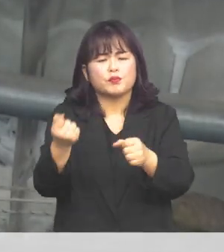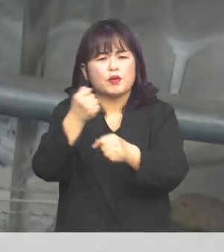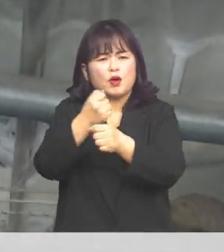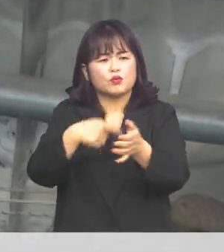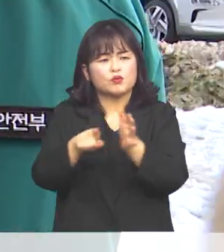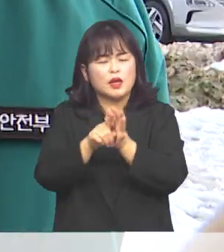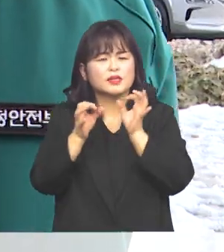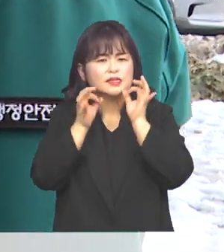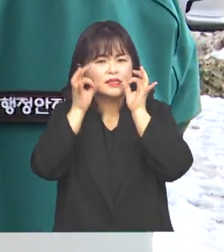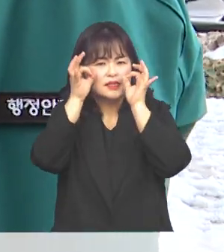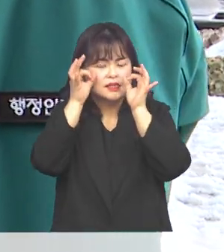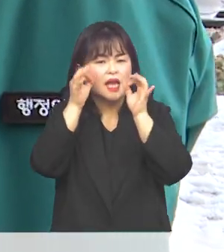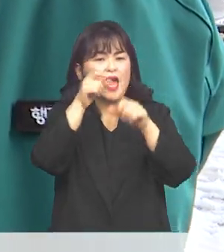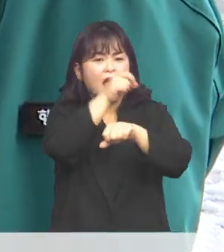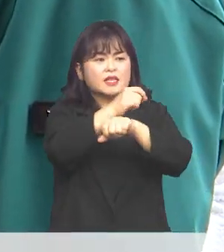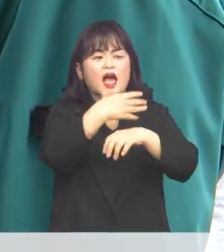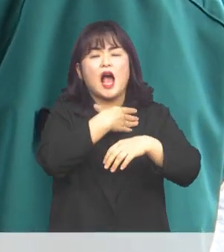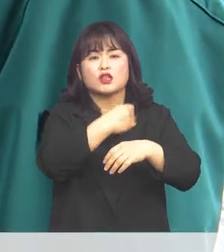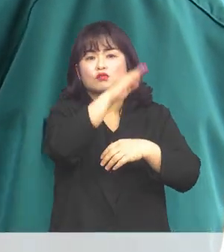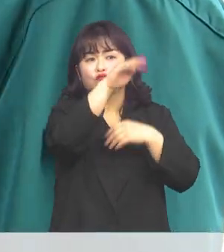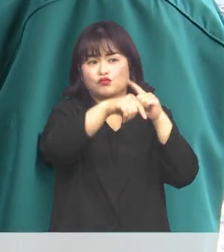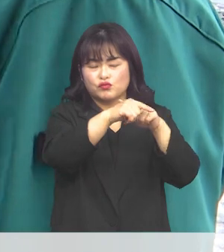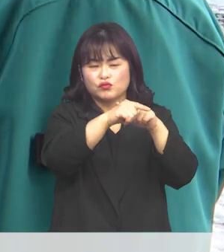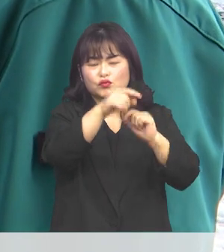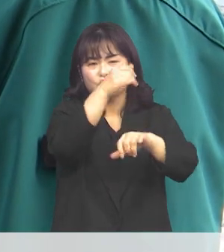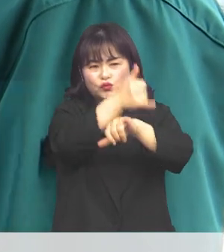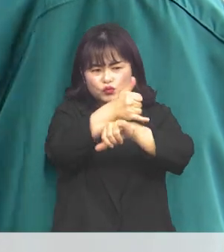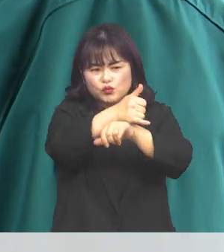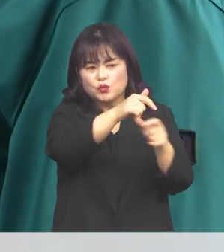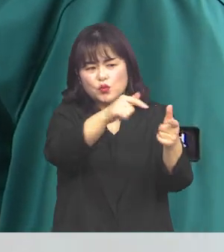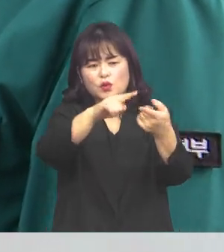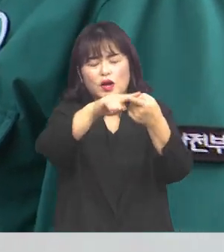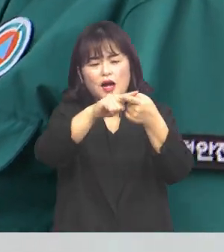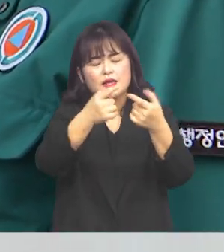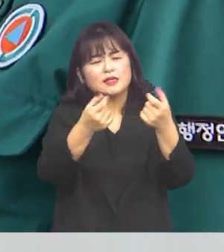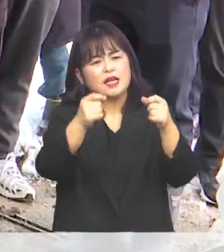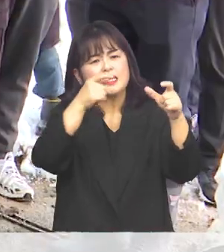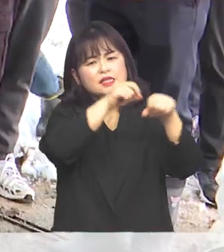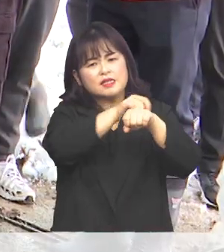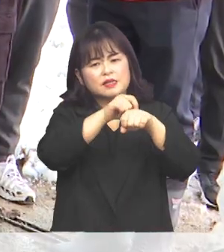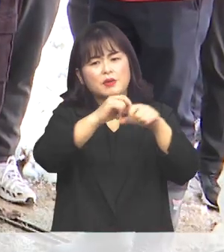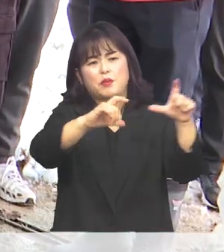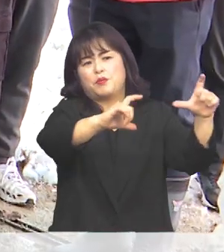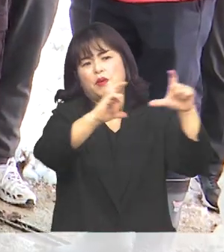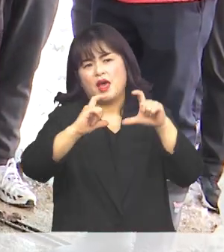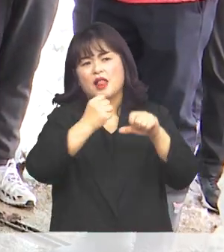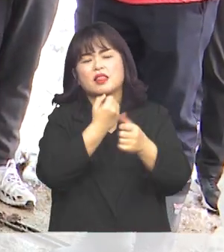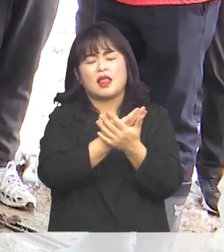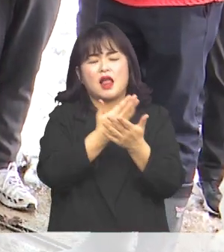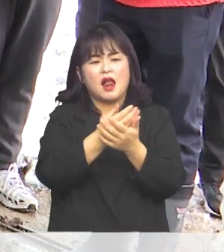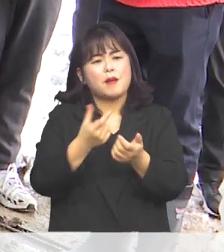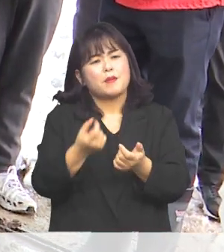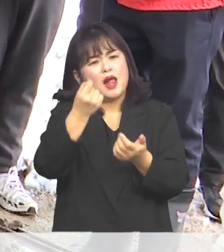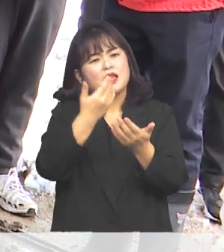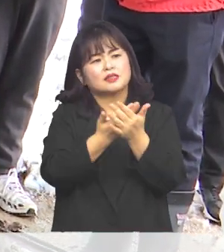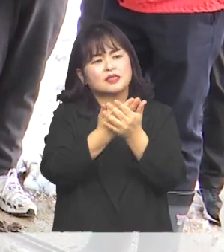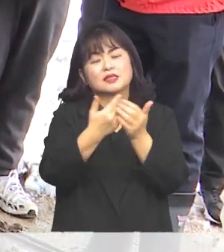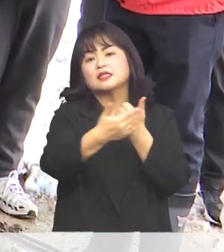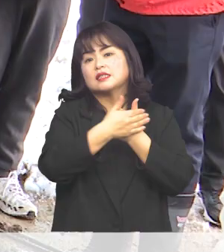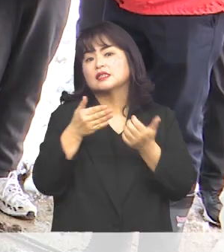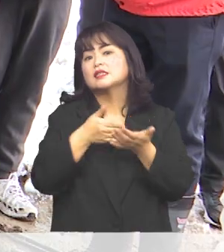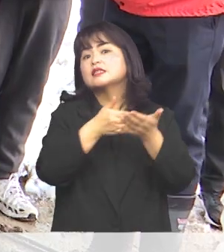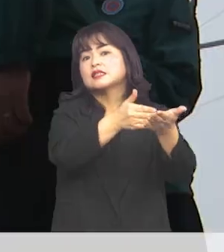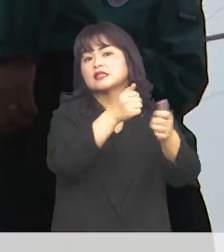내며 최선을 다할 테니 행정안전부와 농림축산부 등 중앙정부도 특별재난구역 선포를 서두르는 등의 신속한